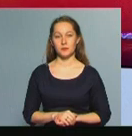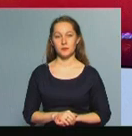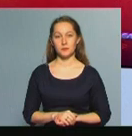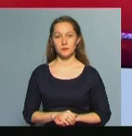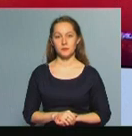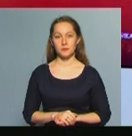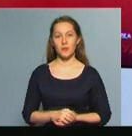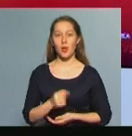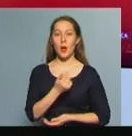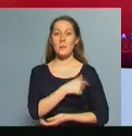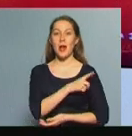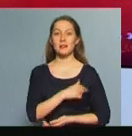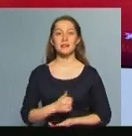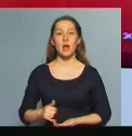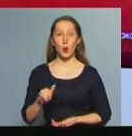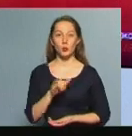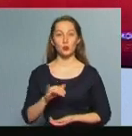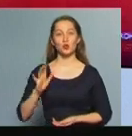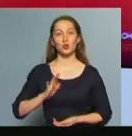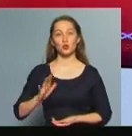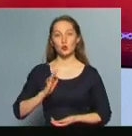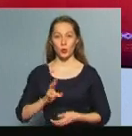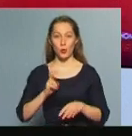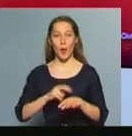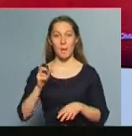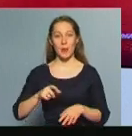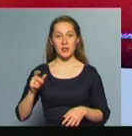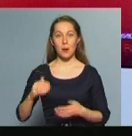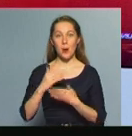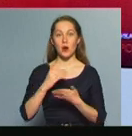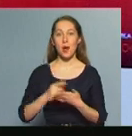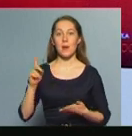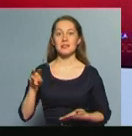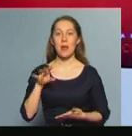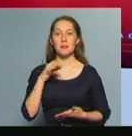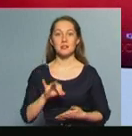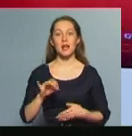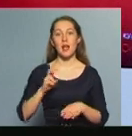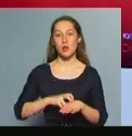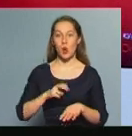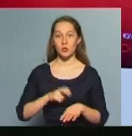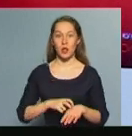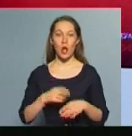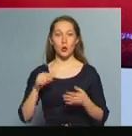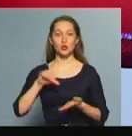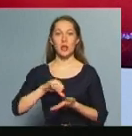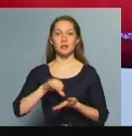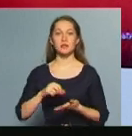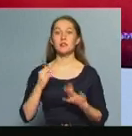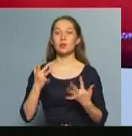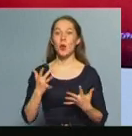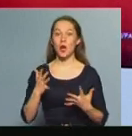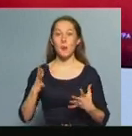В больницах Удмуртии ждут медиков по программе «Земский доктор». Сколько врачей и фельдшеров в этом году стали участниками этого проекта, расскажут